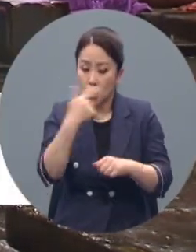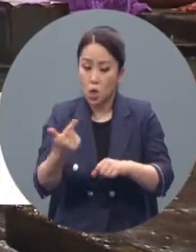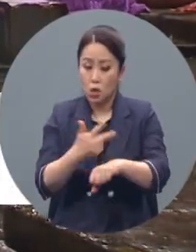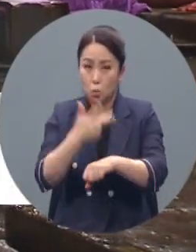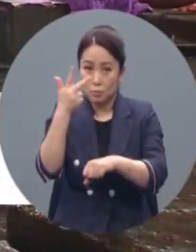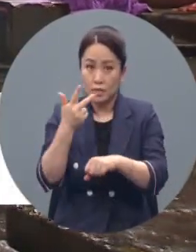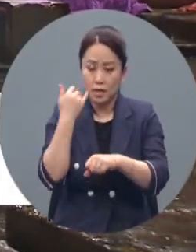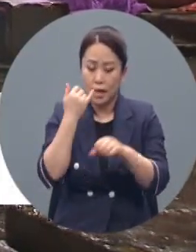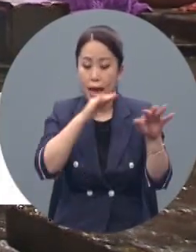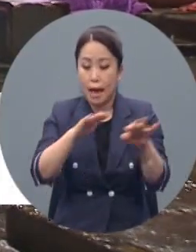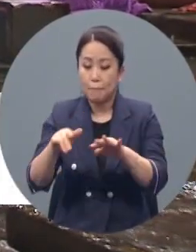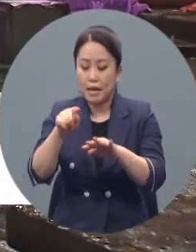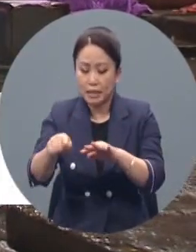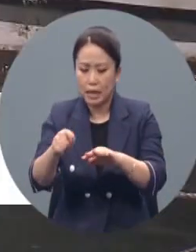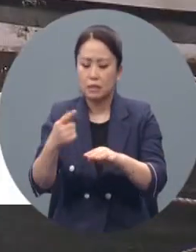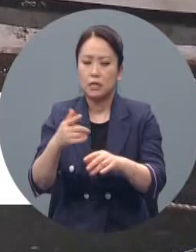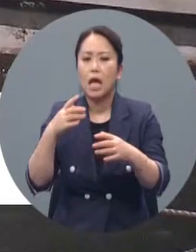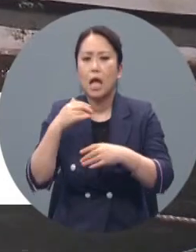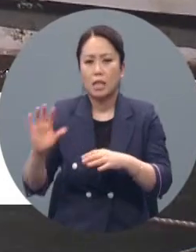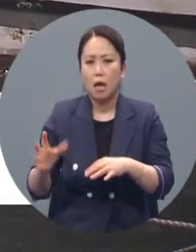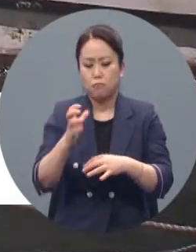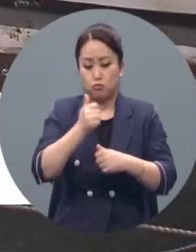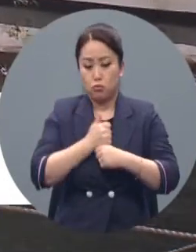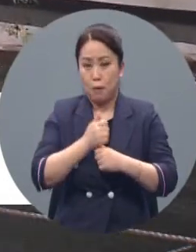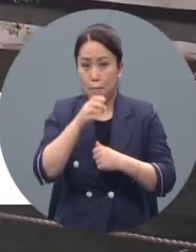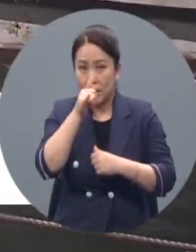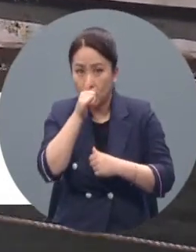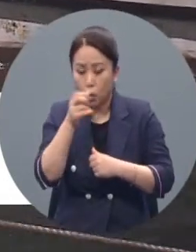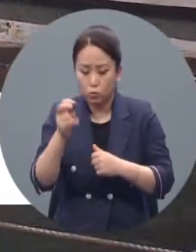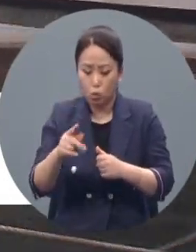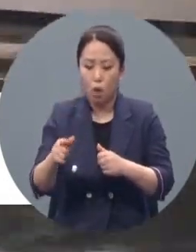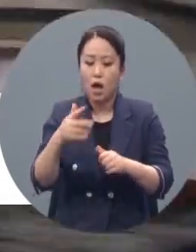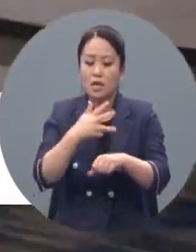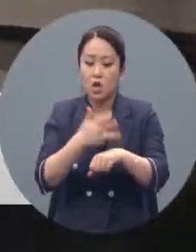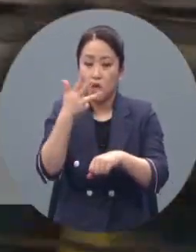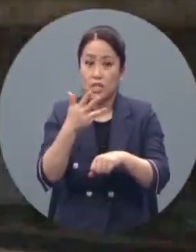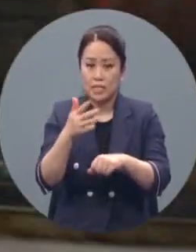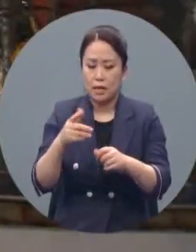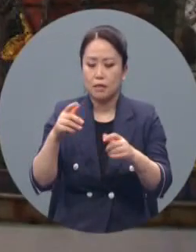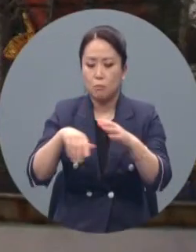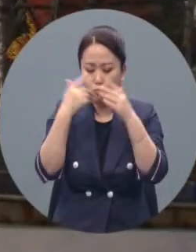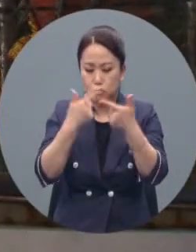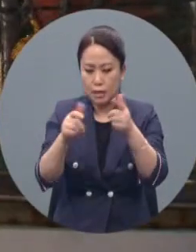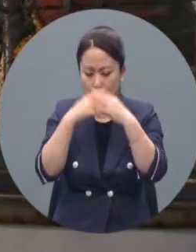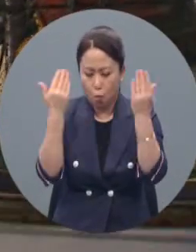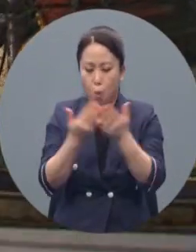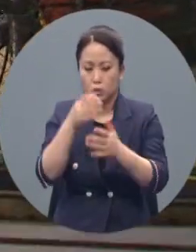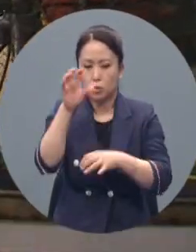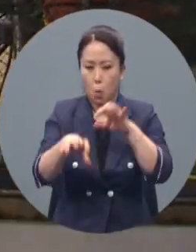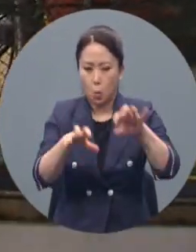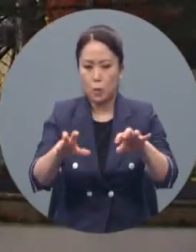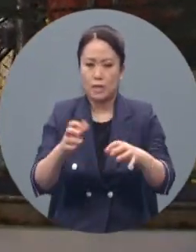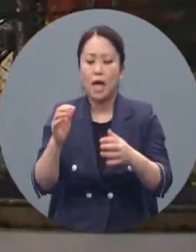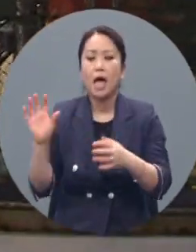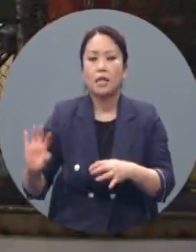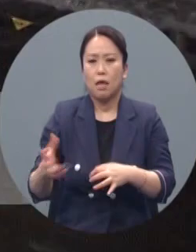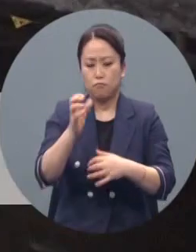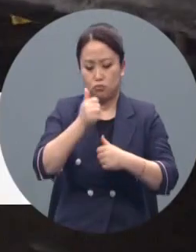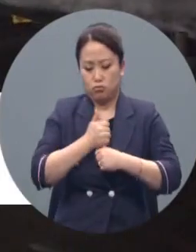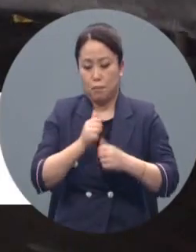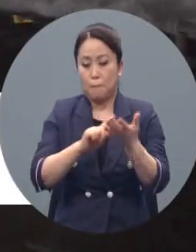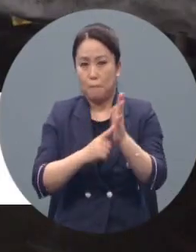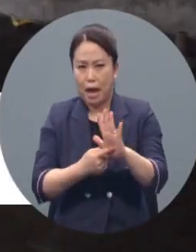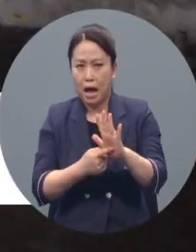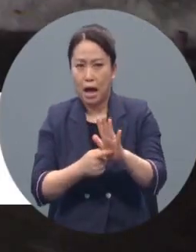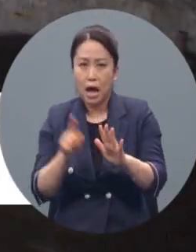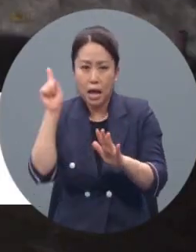내려졌고 조금 전인 8시에는 부산 내륙에 태풍주의보가 발효됐습니다. 내일 밤까지 천둥, 번개를